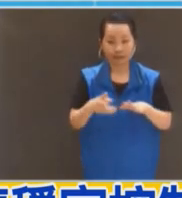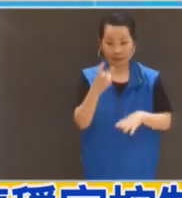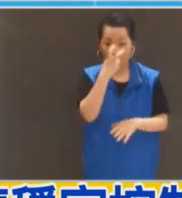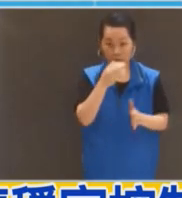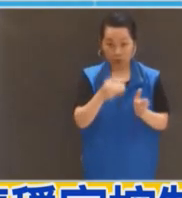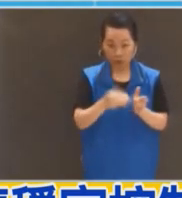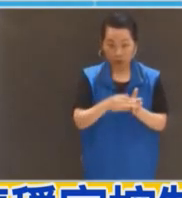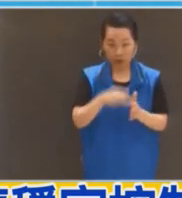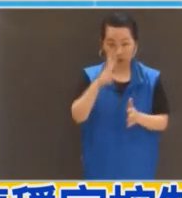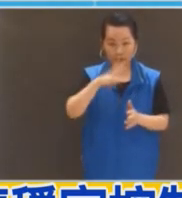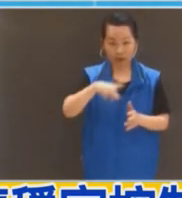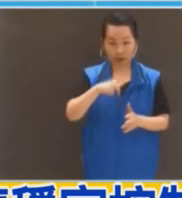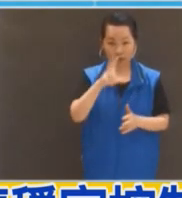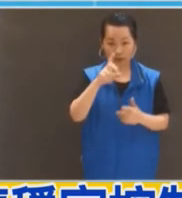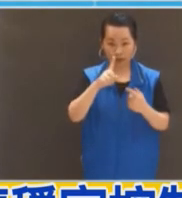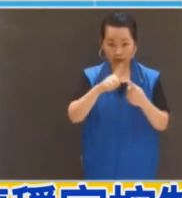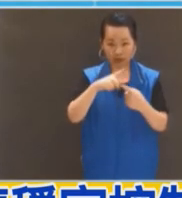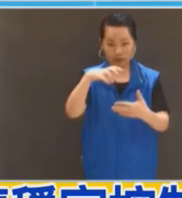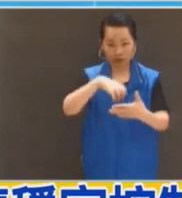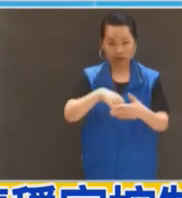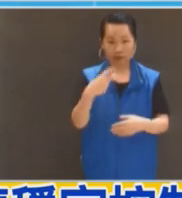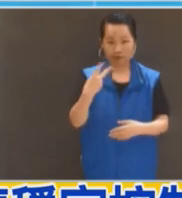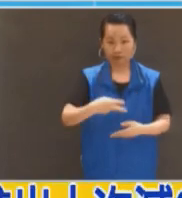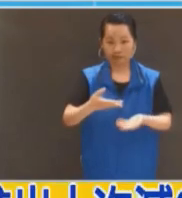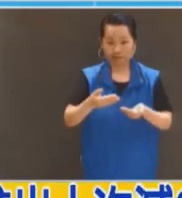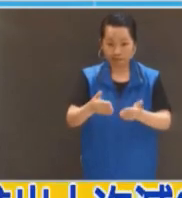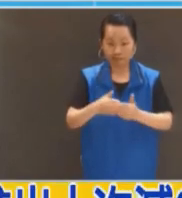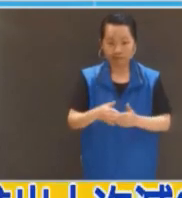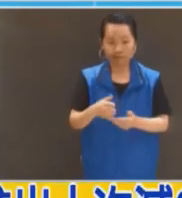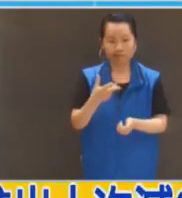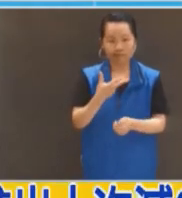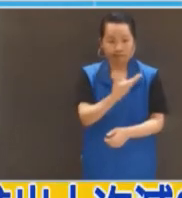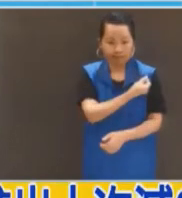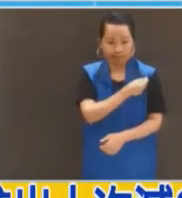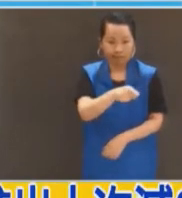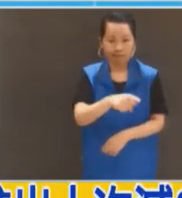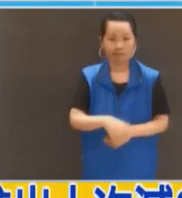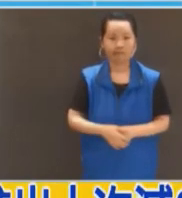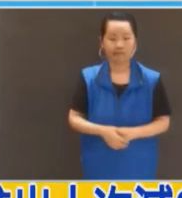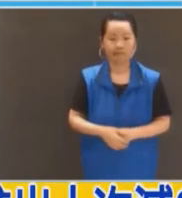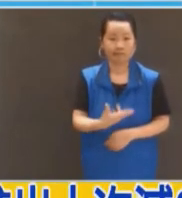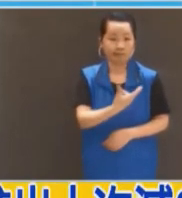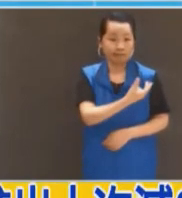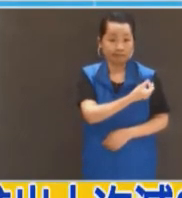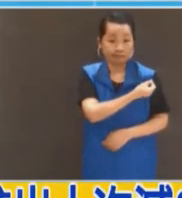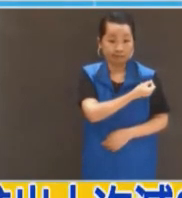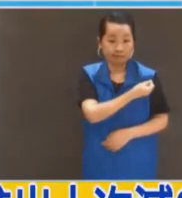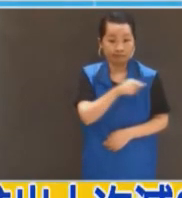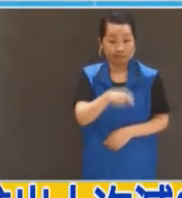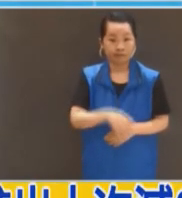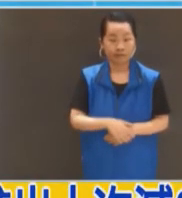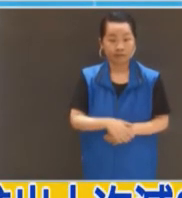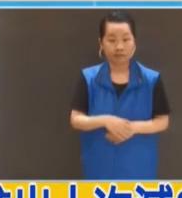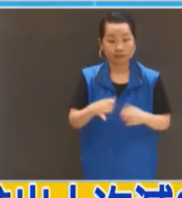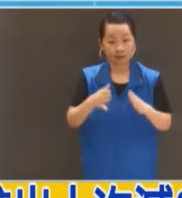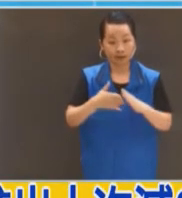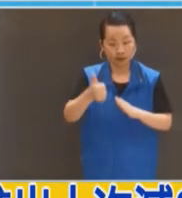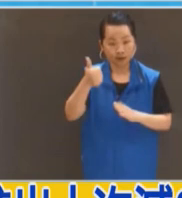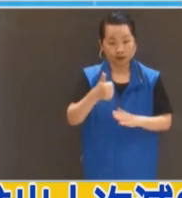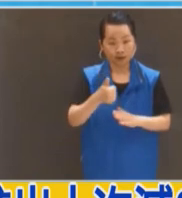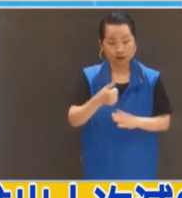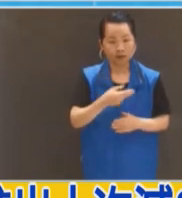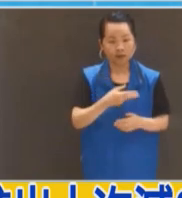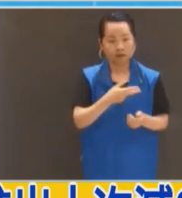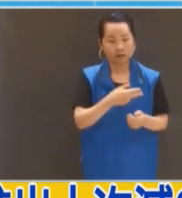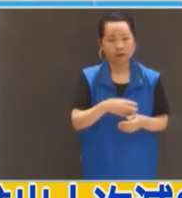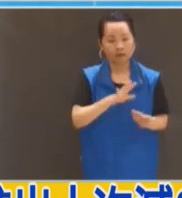毕有3627人以外，最重要打疫苗，所以打疫苗2个市长同时施打，已经